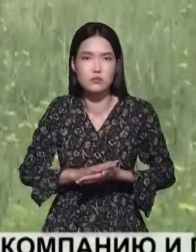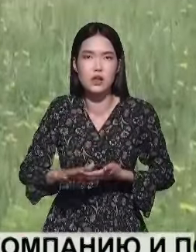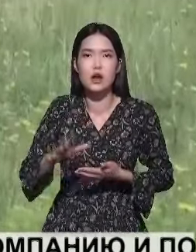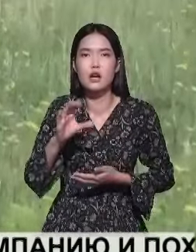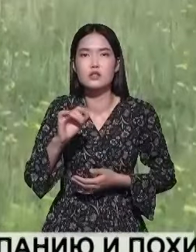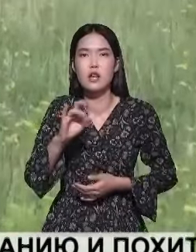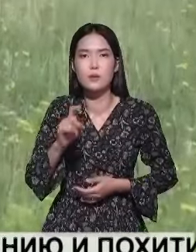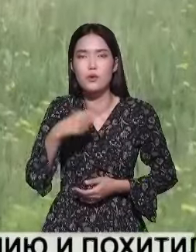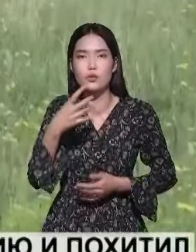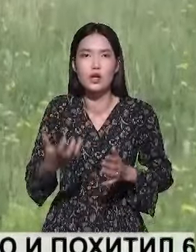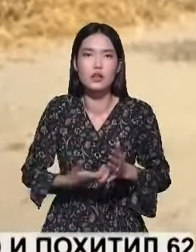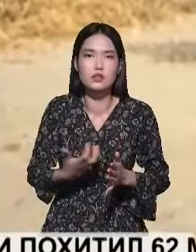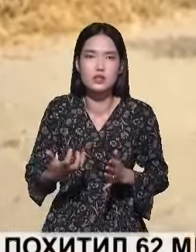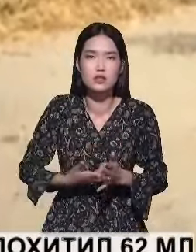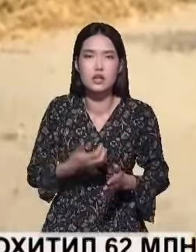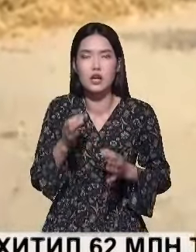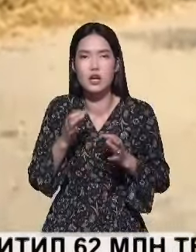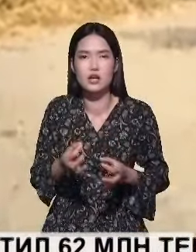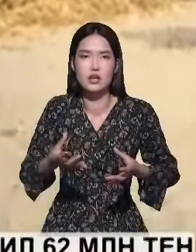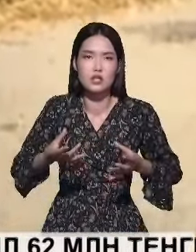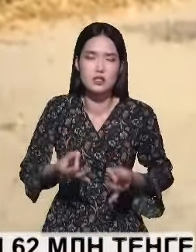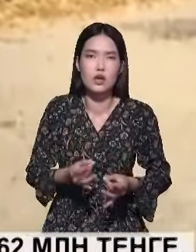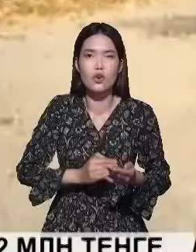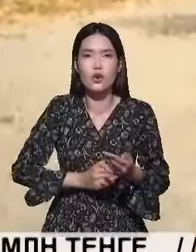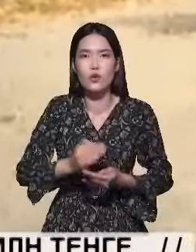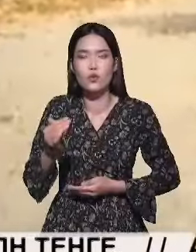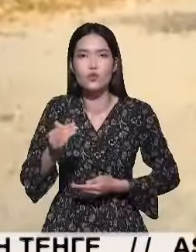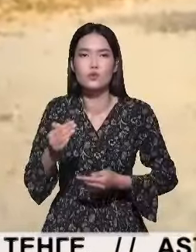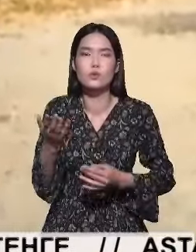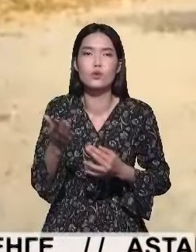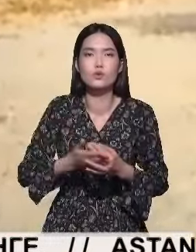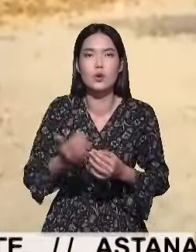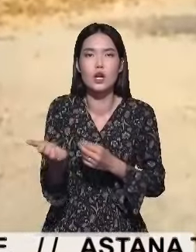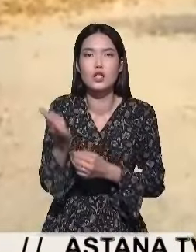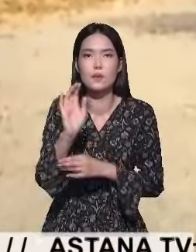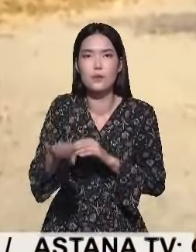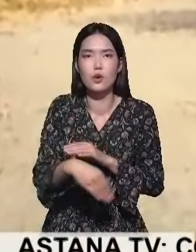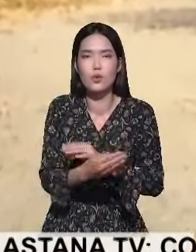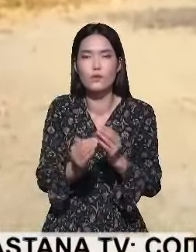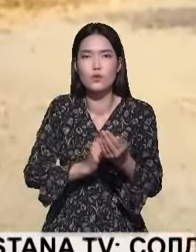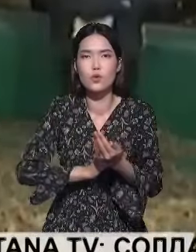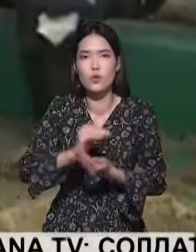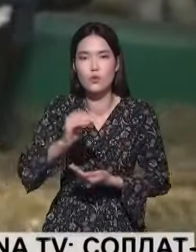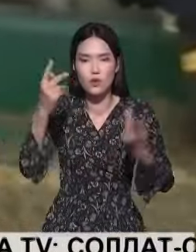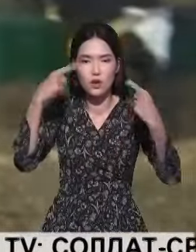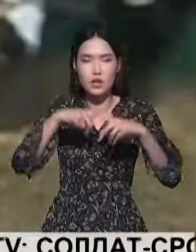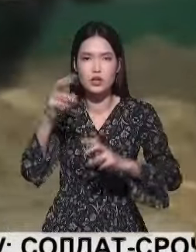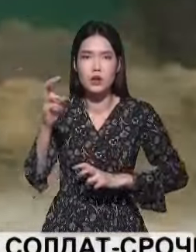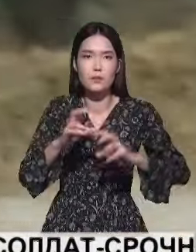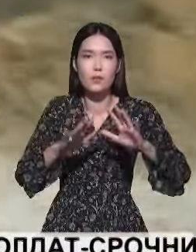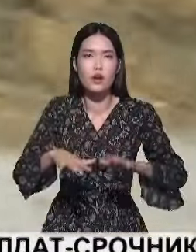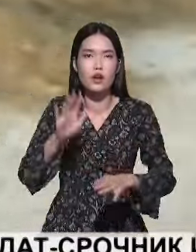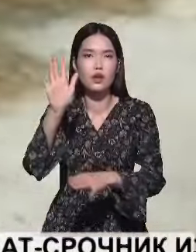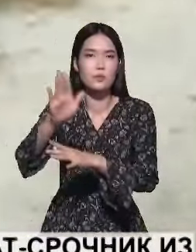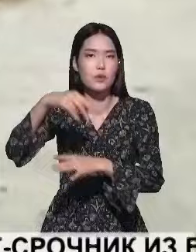отметил недостаточность и дороговизну сырья, а также высокую долю импорта и отсутствие высокотехнологичных производств. По поручению